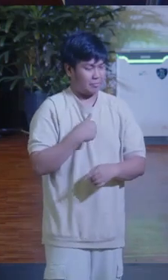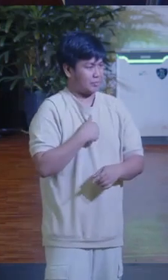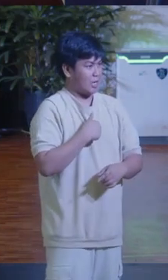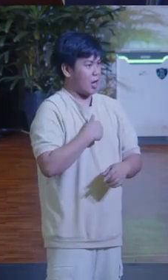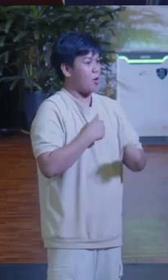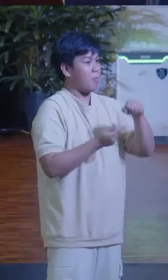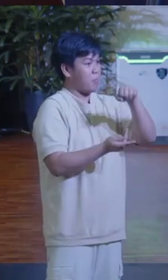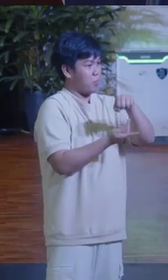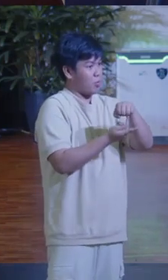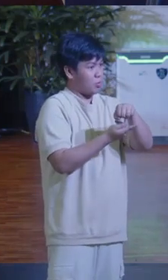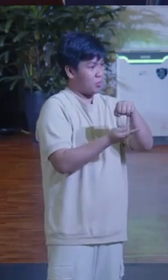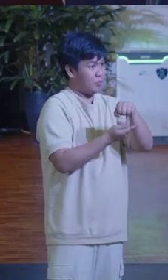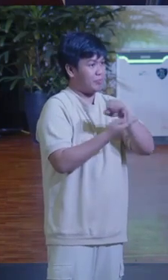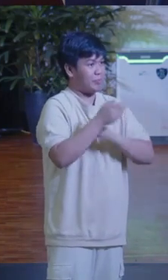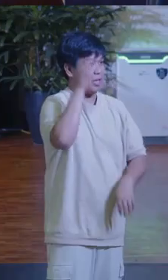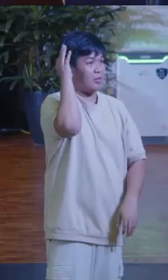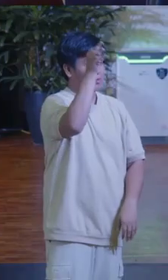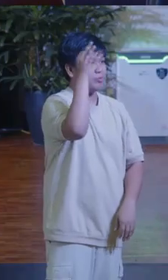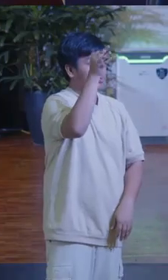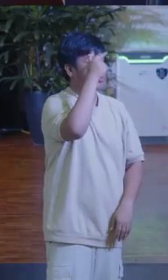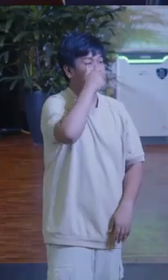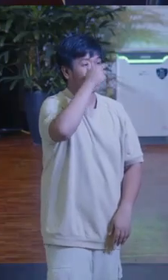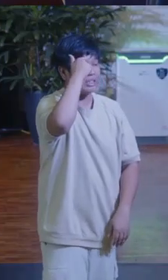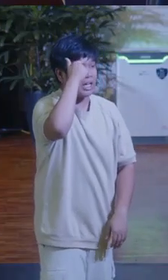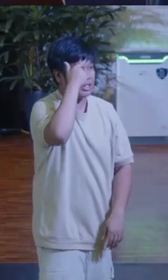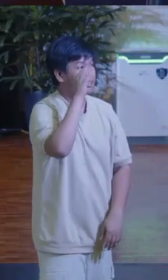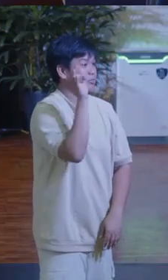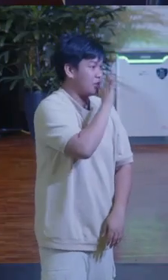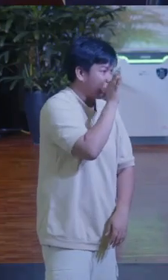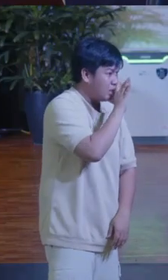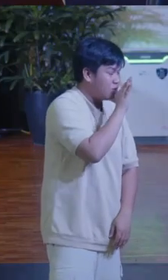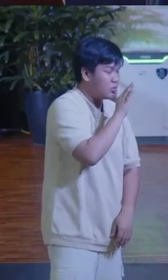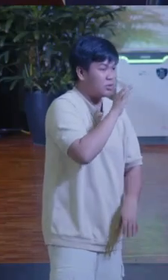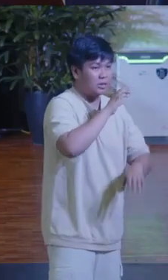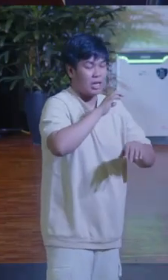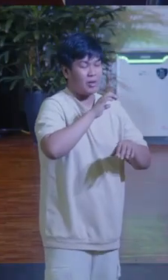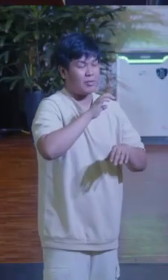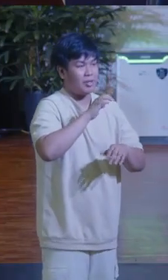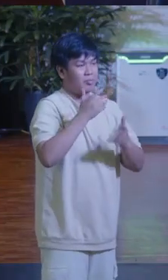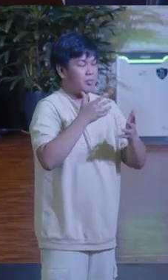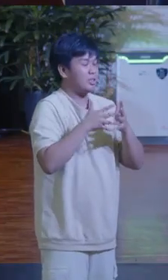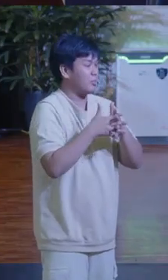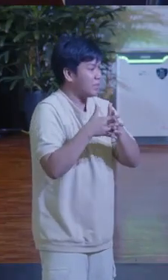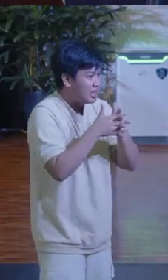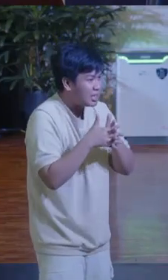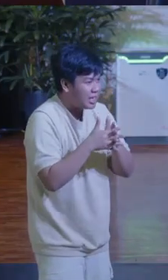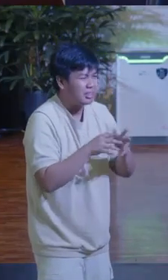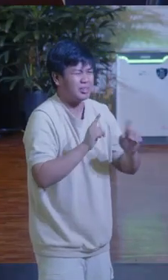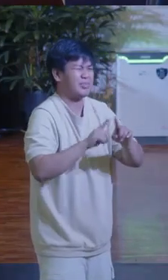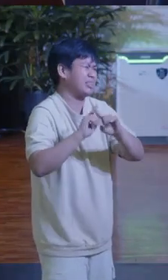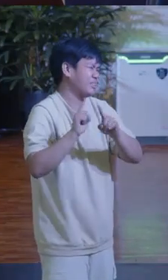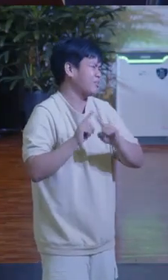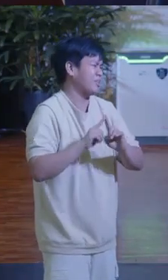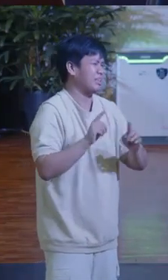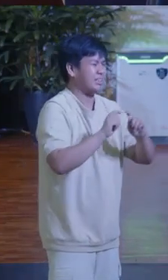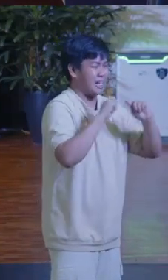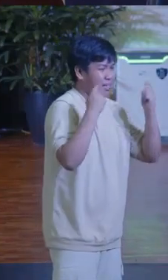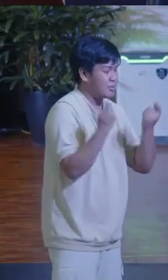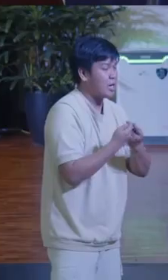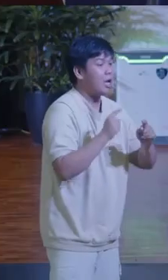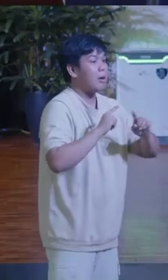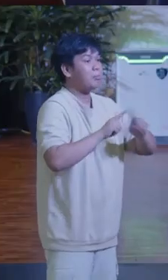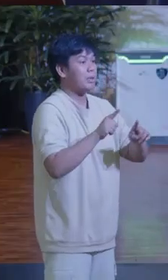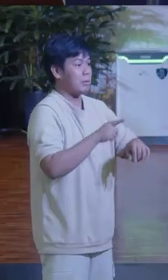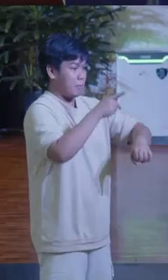us to remember the poor, the very thing I was eager to do. Nang problema, ginagawa na namin yon. In fact,